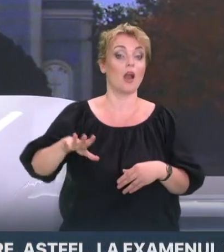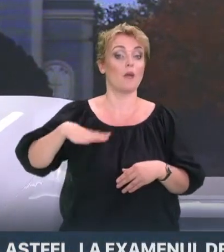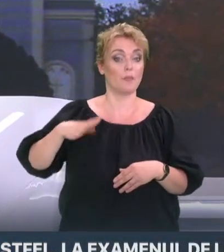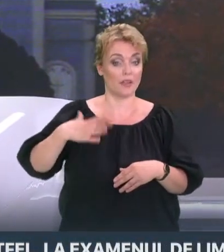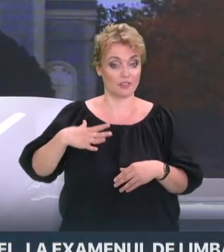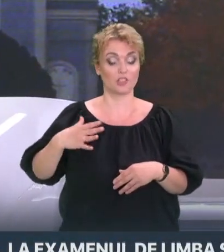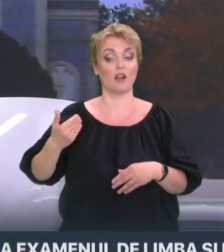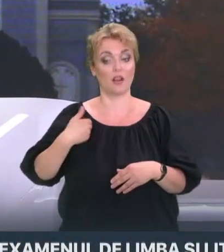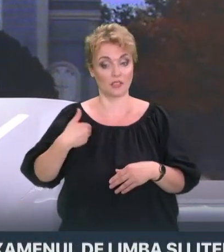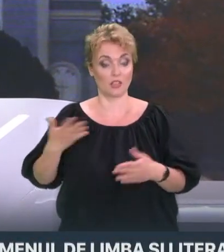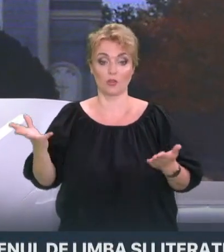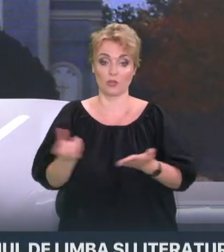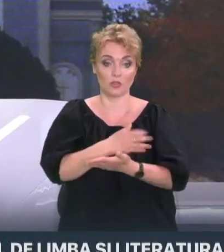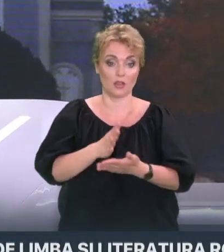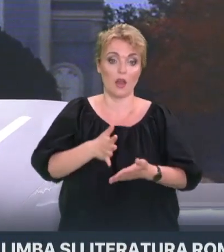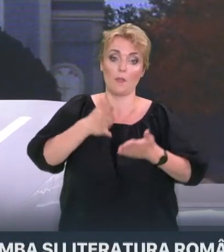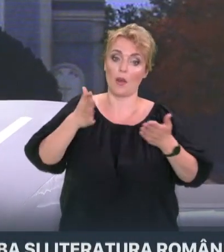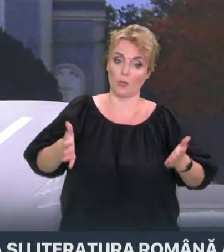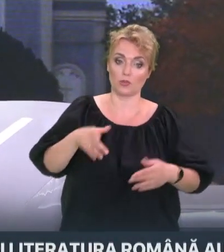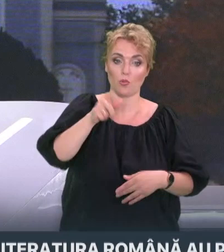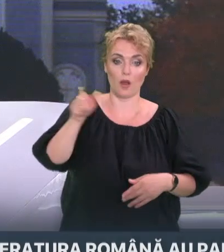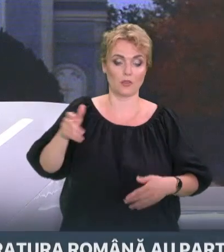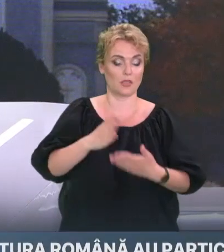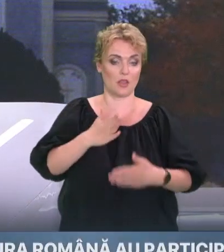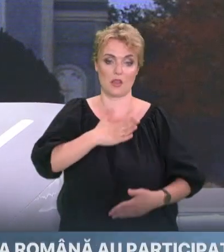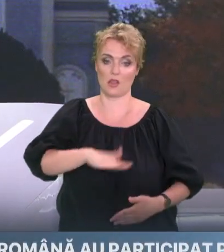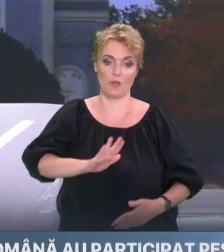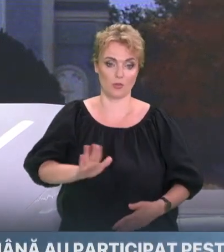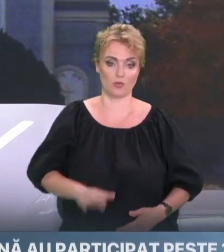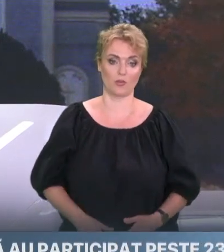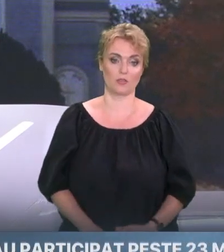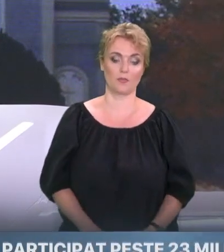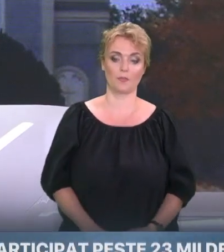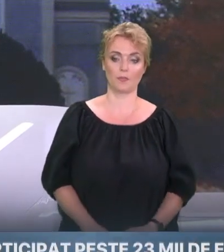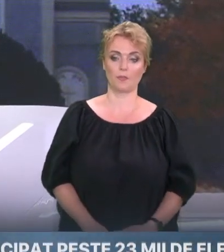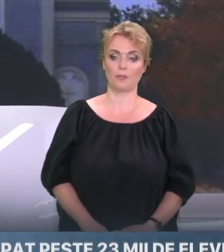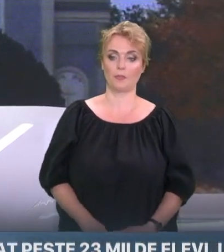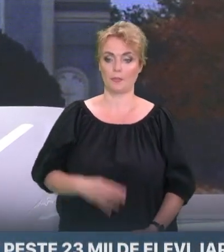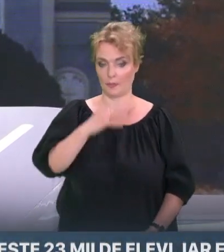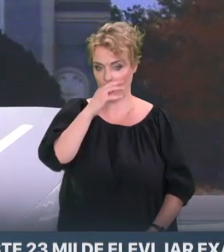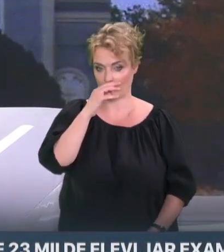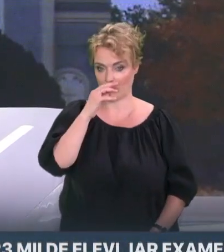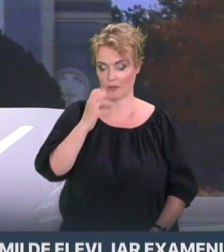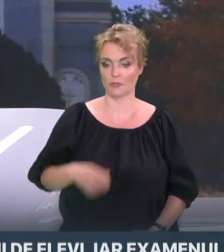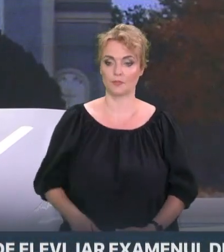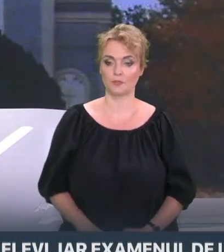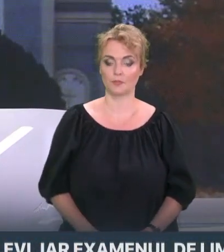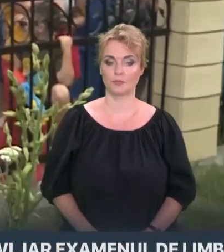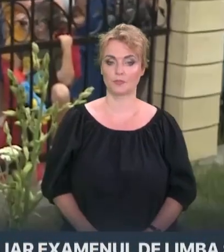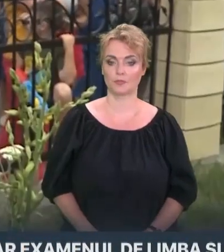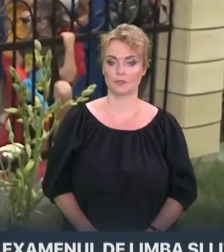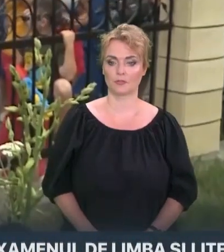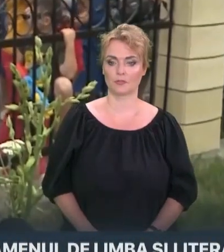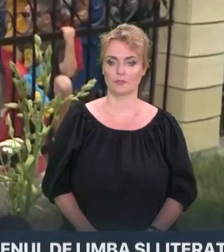satului. Majoritatea localnicilor s-au arătat nemulțumiți de venirea episcopului, pe care l-au și huiduit.